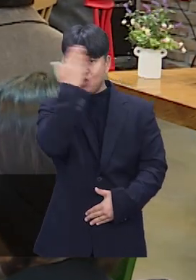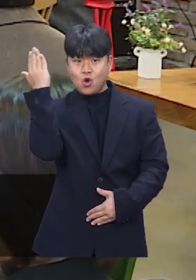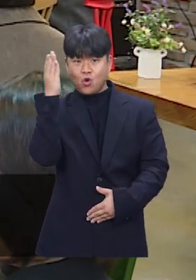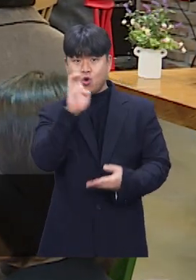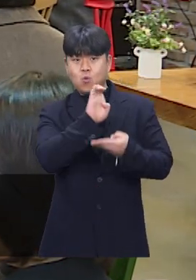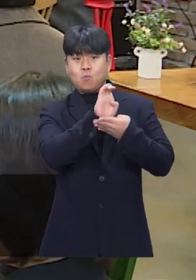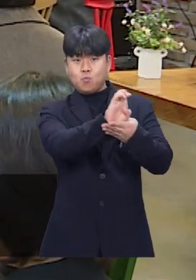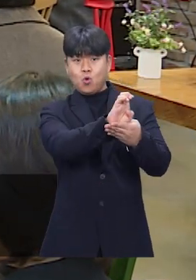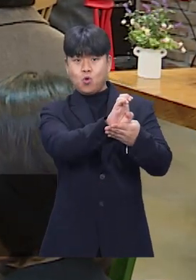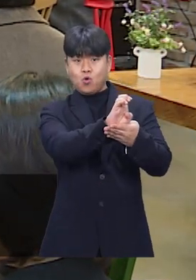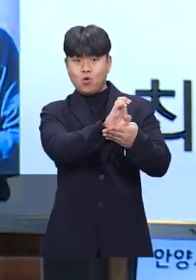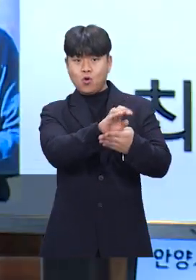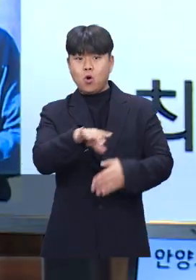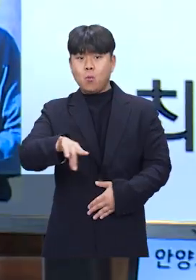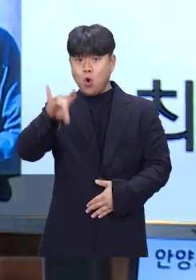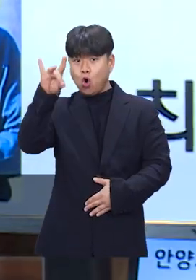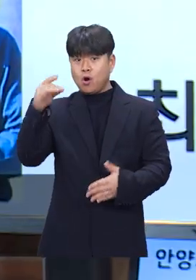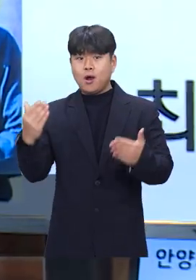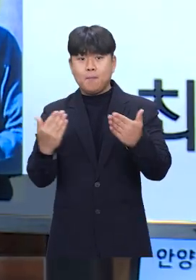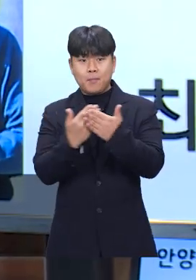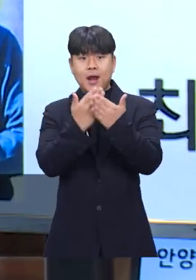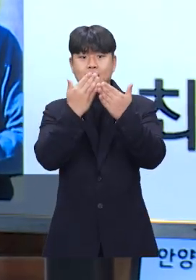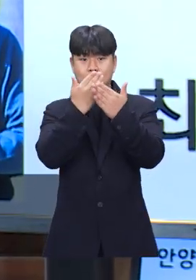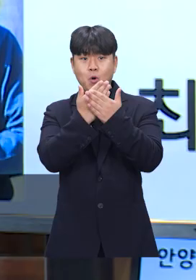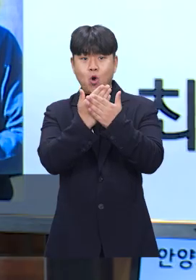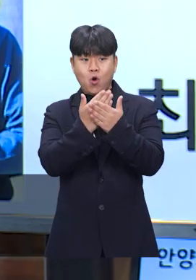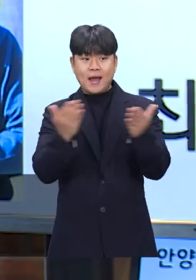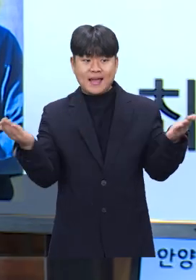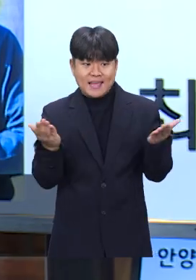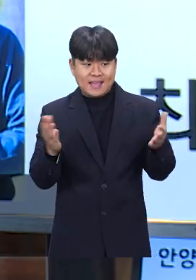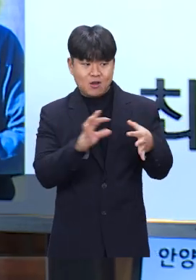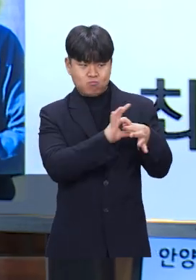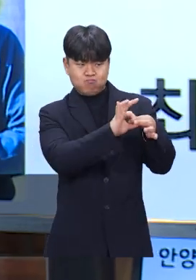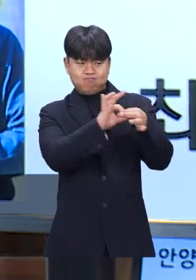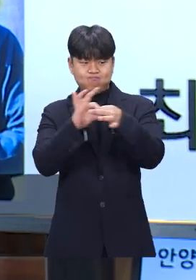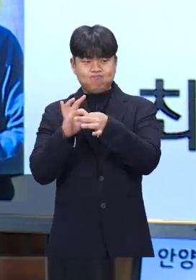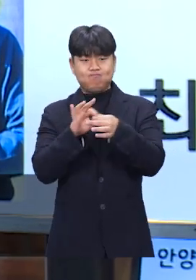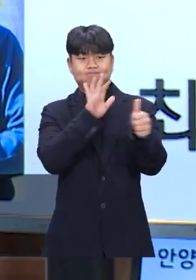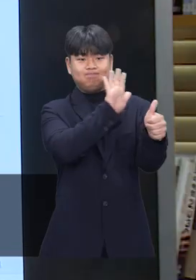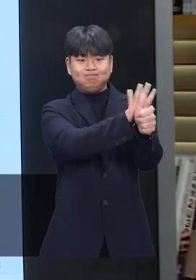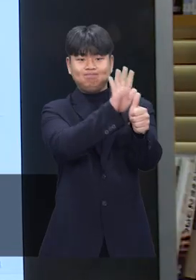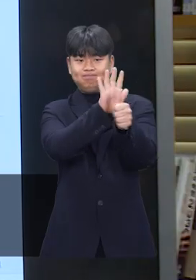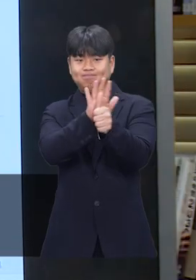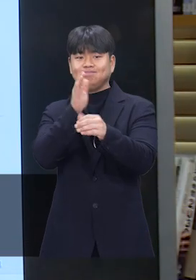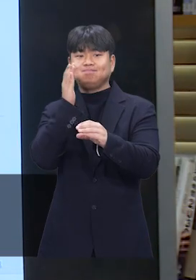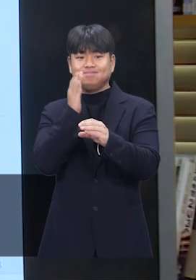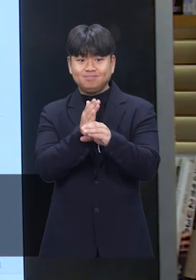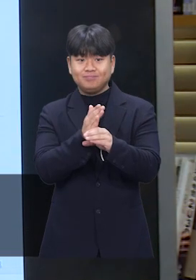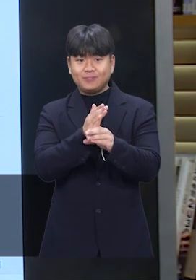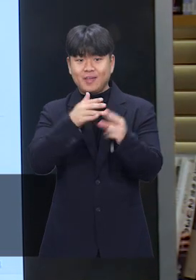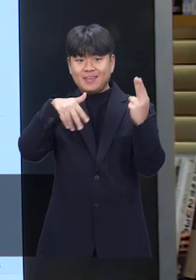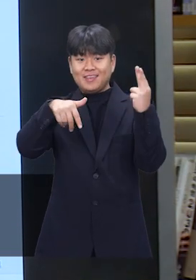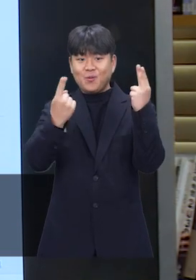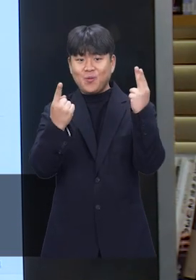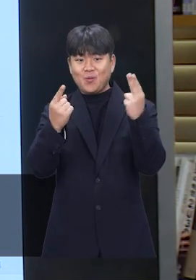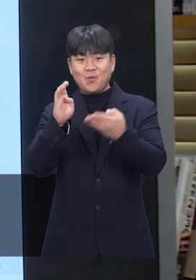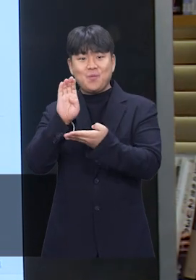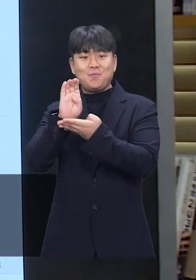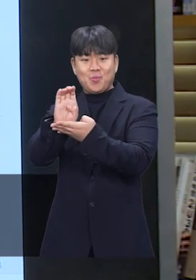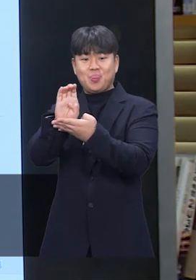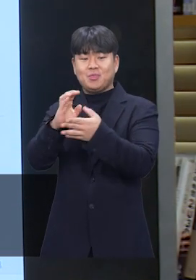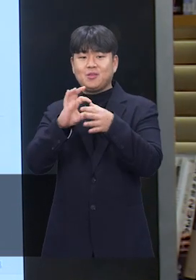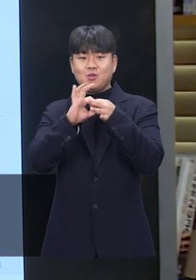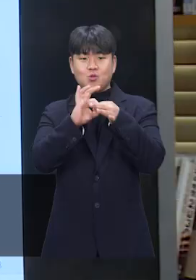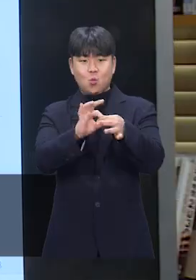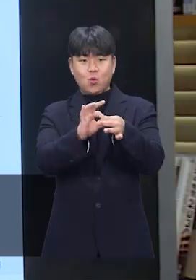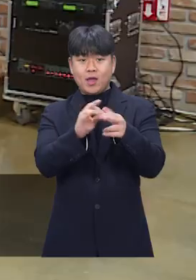청년 기업 초기 성장의 조력자가 되어 청년 일자리와 창업을 지원하고 있는데요. 이번 2호 펀드 조성으로 청년이 마음